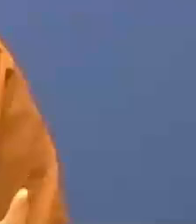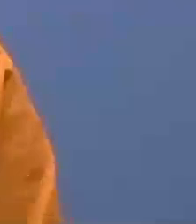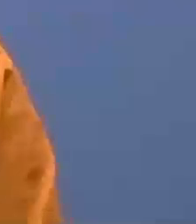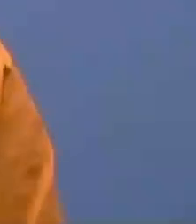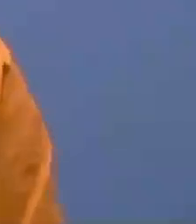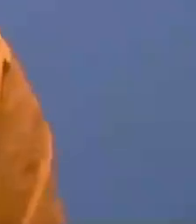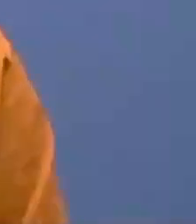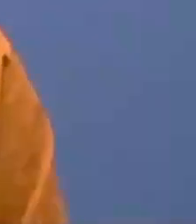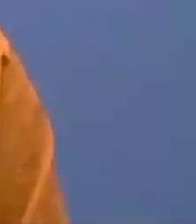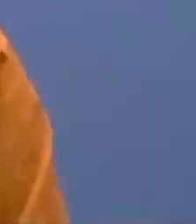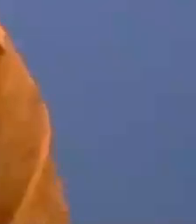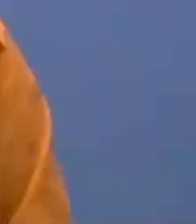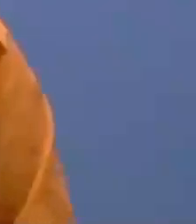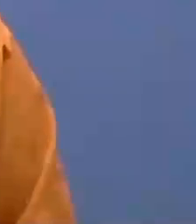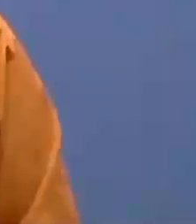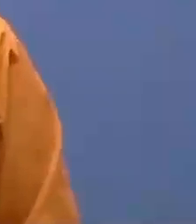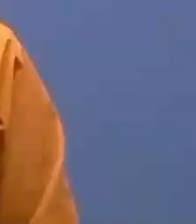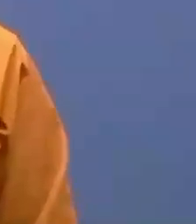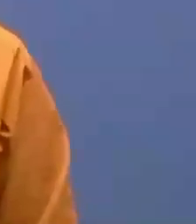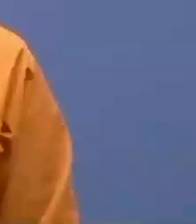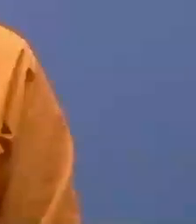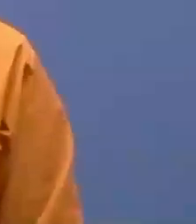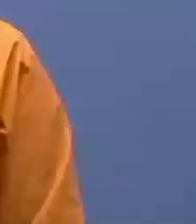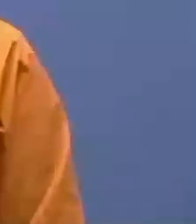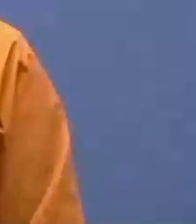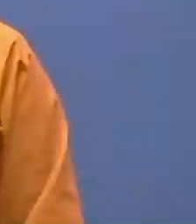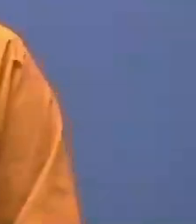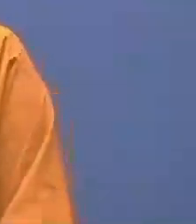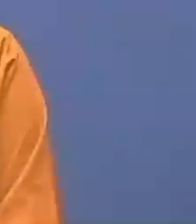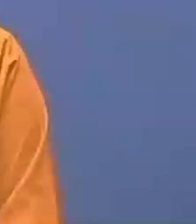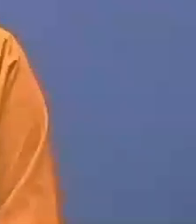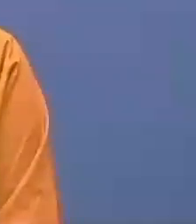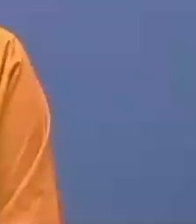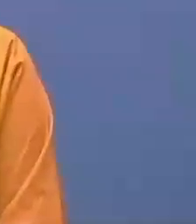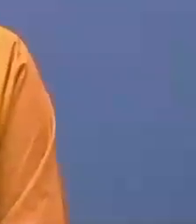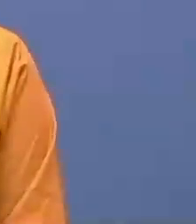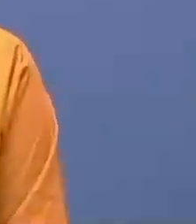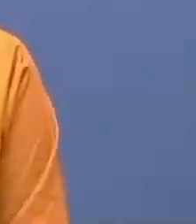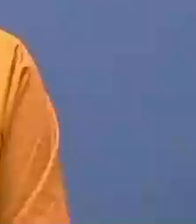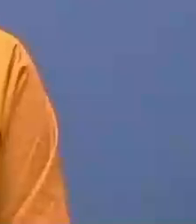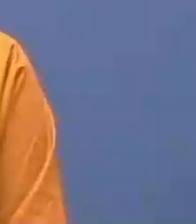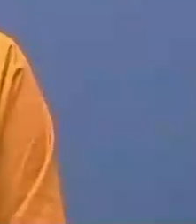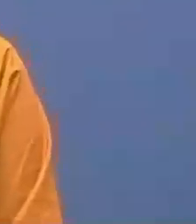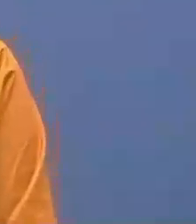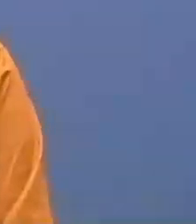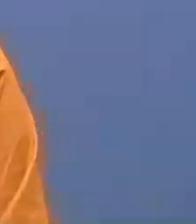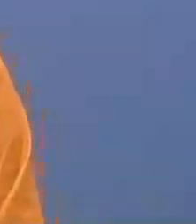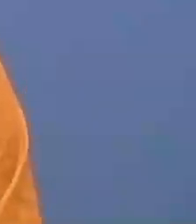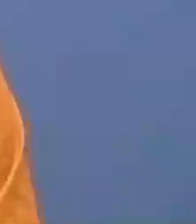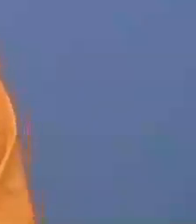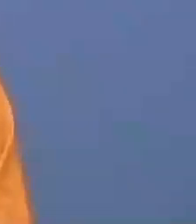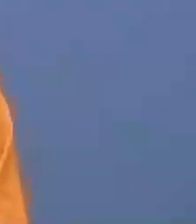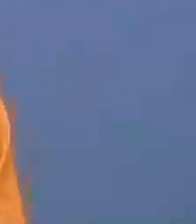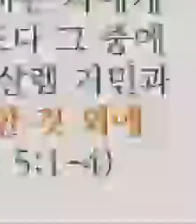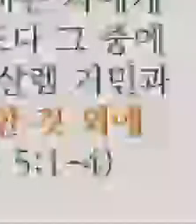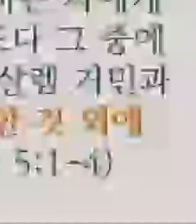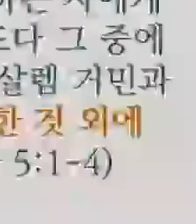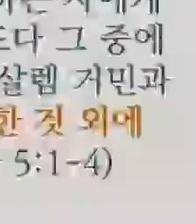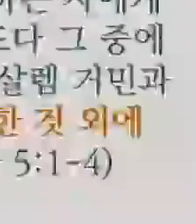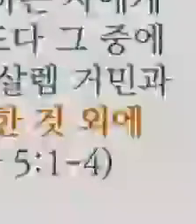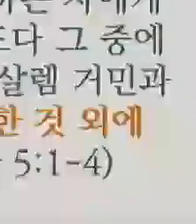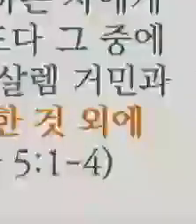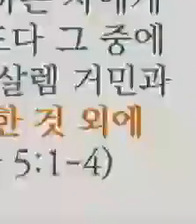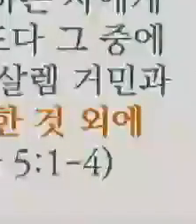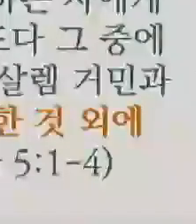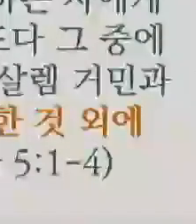但是他们长大了以后呢，他们会明白那个时候说，哦，那个时候父母那么做是因为那个原因呢。